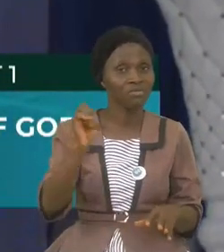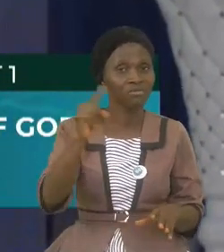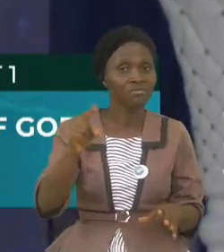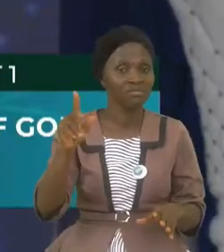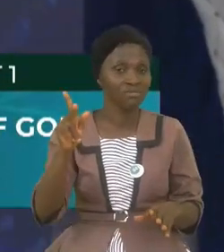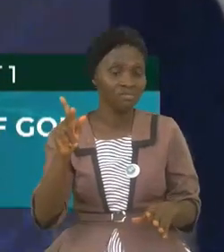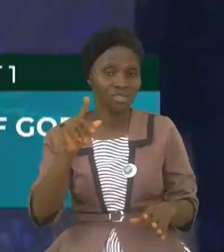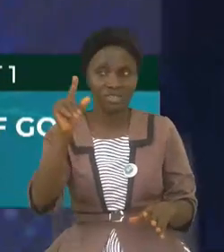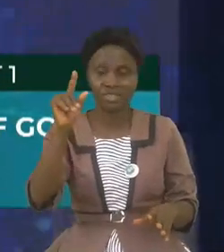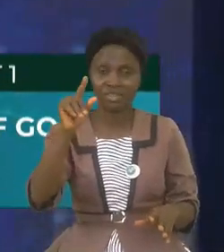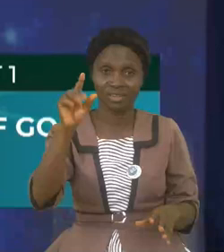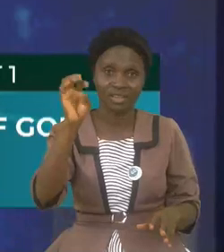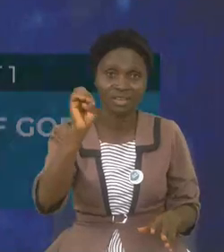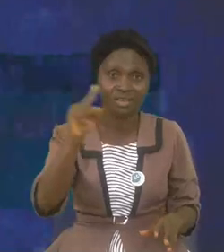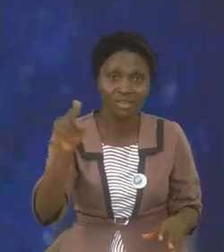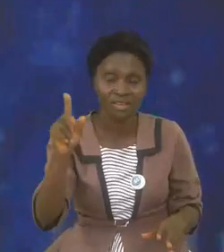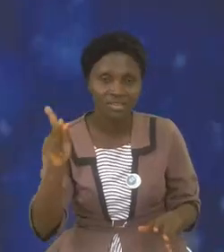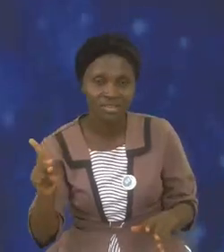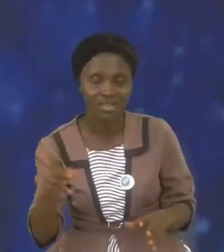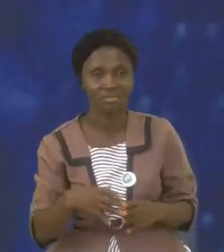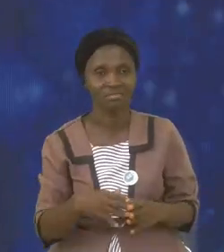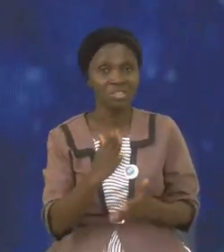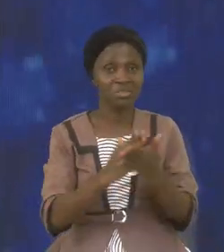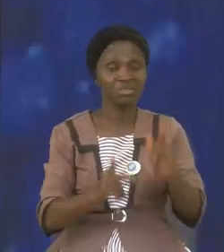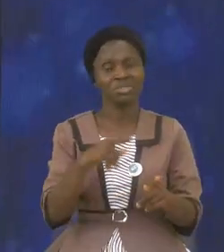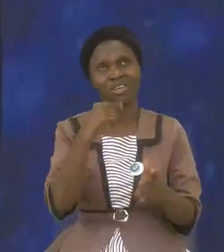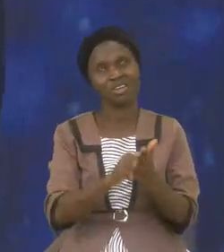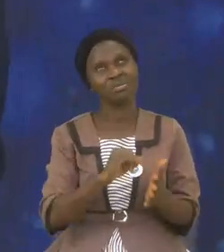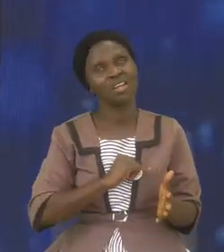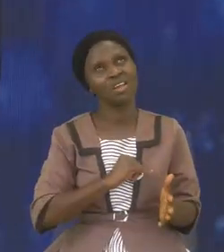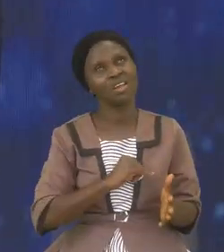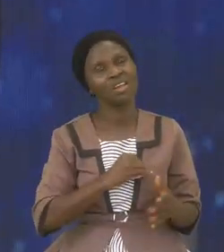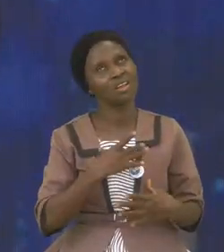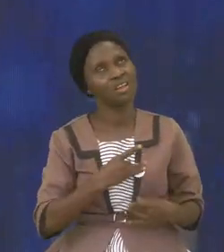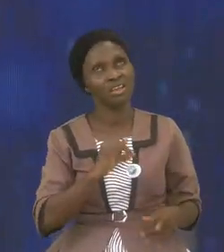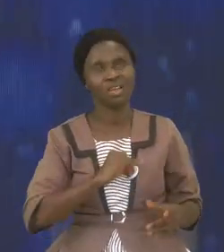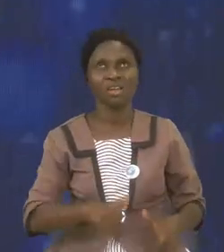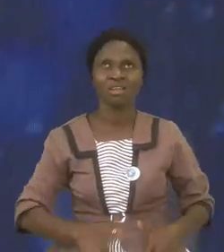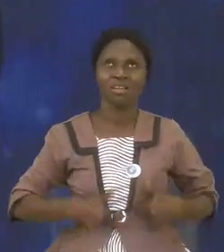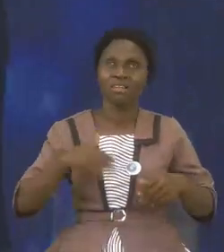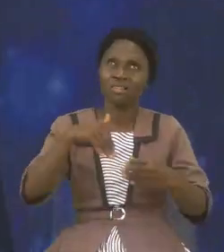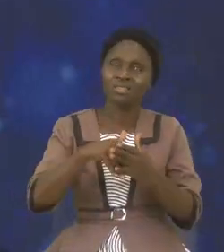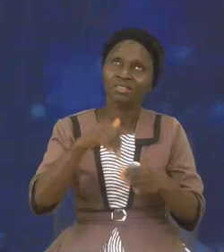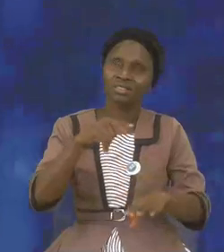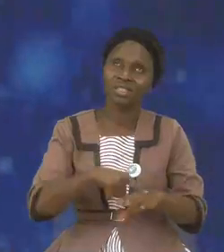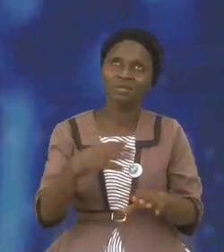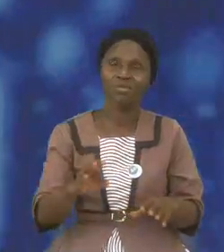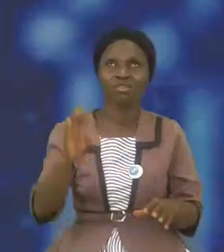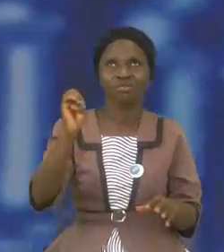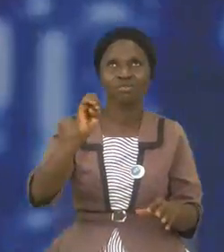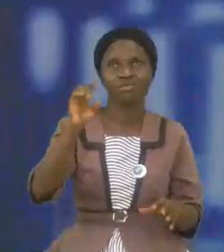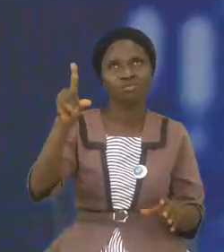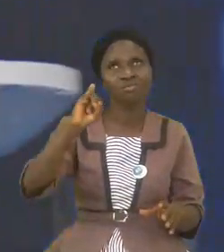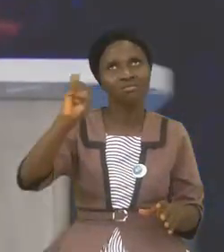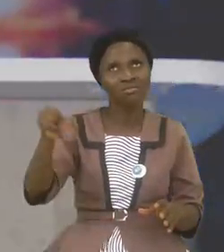je souhaite, hein, oh, j'espère vivre au temps de Ézéchiel Oh, vraiment, oh, je souhaite